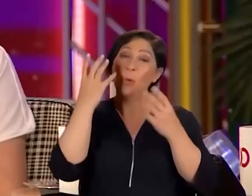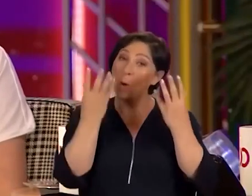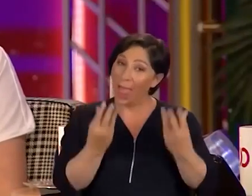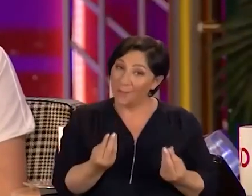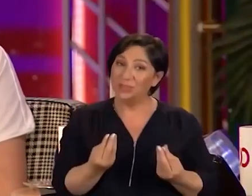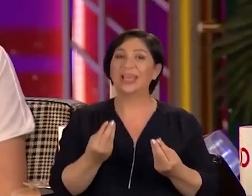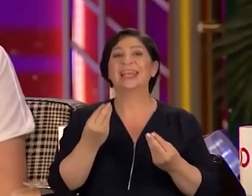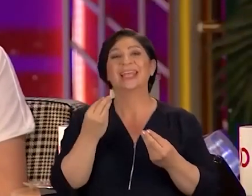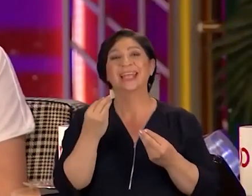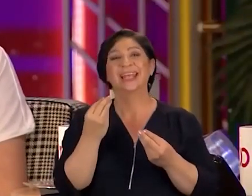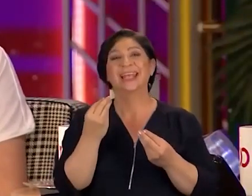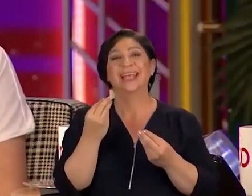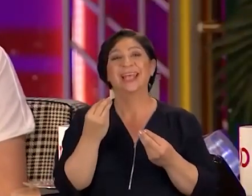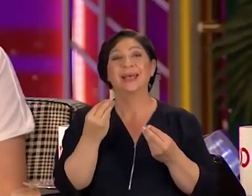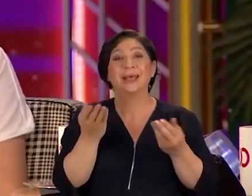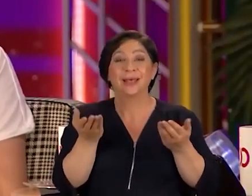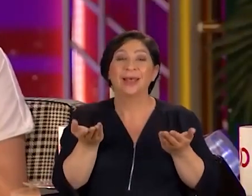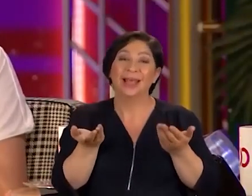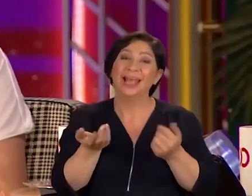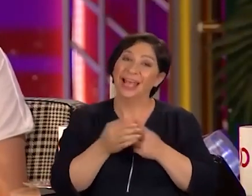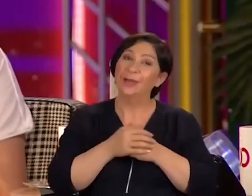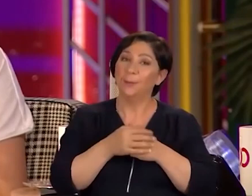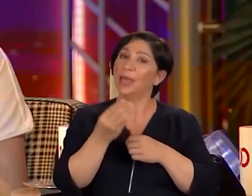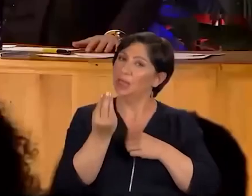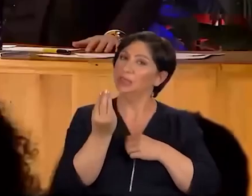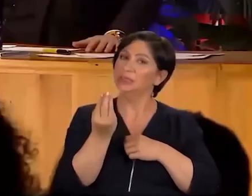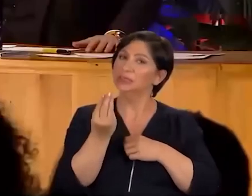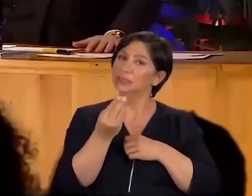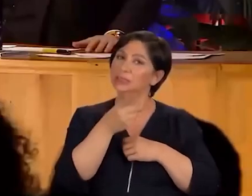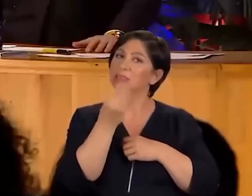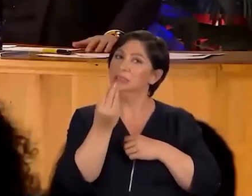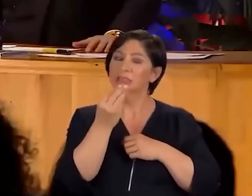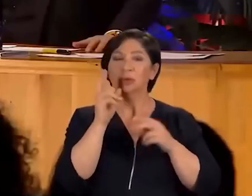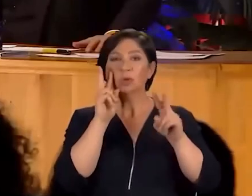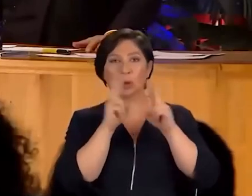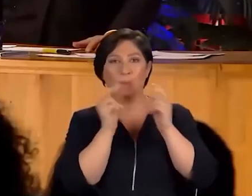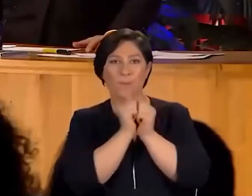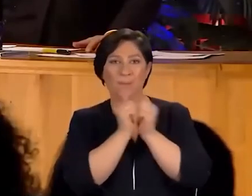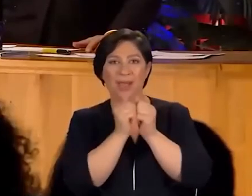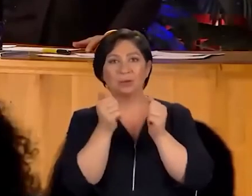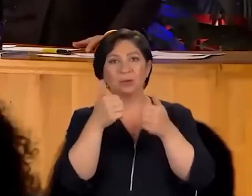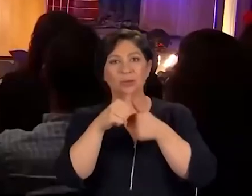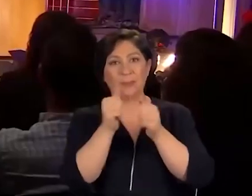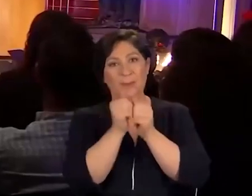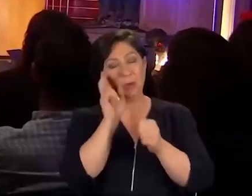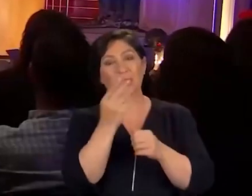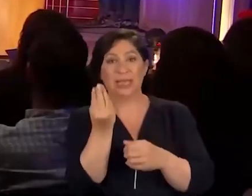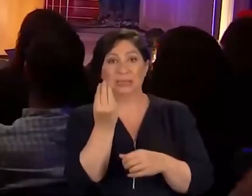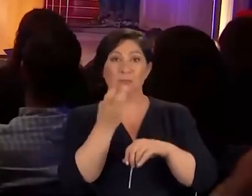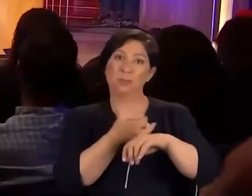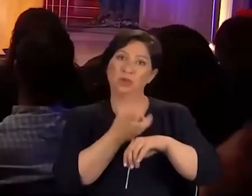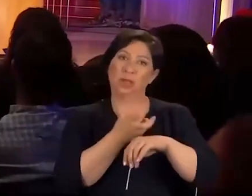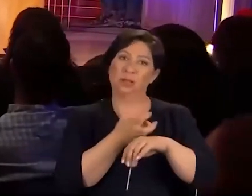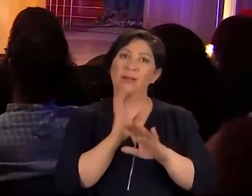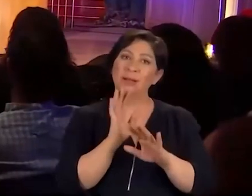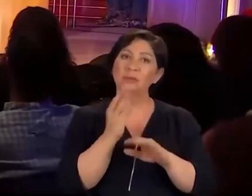birazcık ama evet, yani ama iyisin evet. Seni onunla gördüm, yani seni kocanla evet. gördüm. Evet, iyiyiz. Çok iyisiniz.